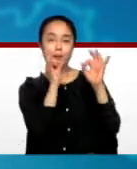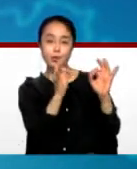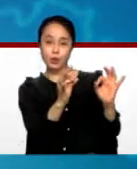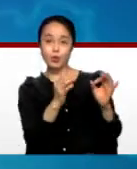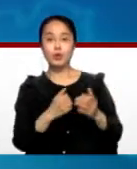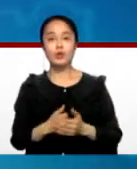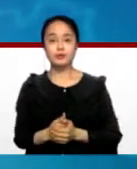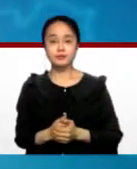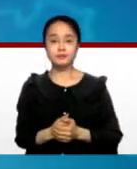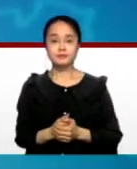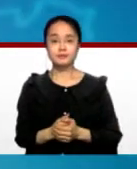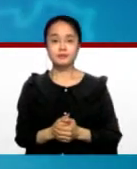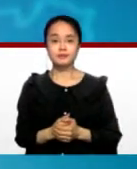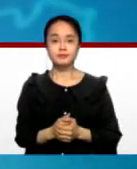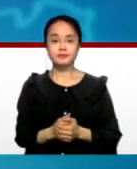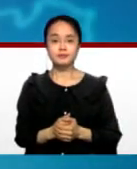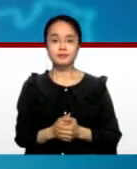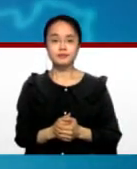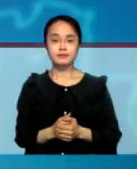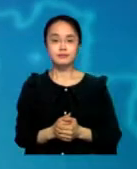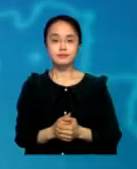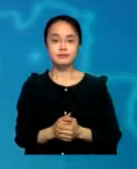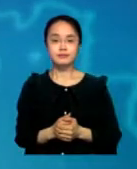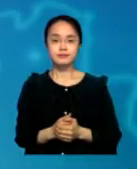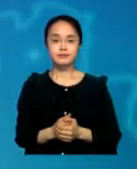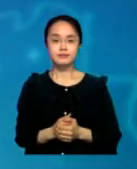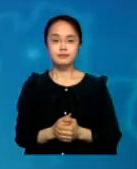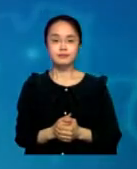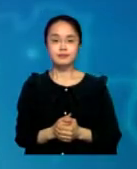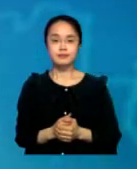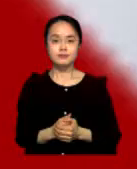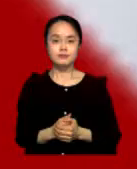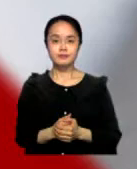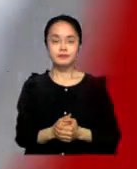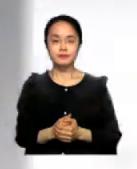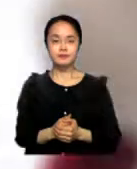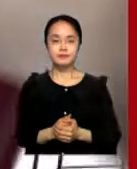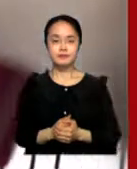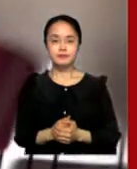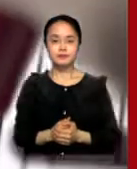차지하게 될지 관심이 모아지고 있습니다 박선화 기자의 보돕니다